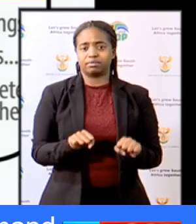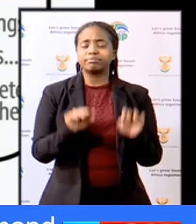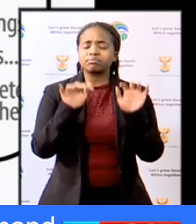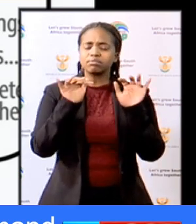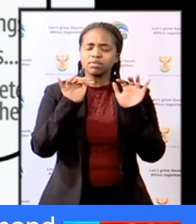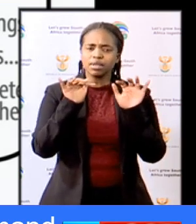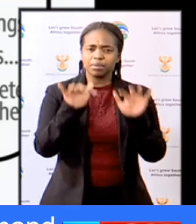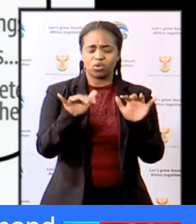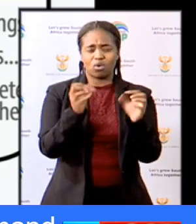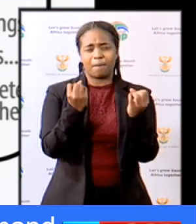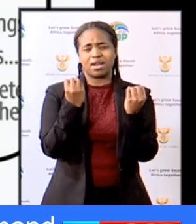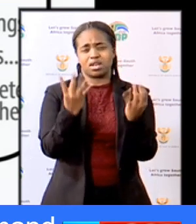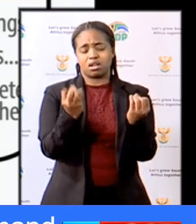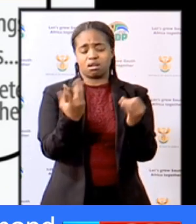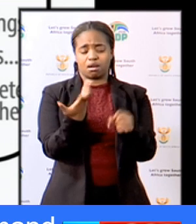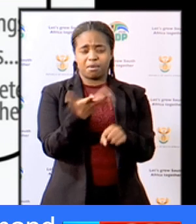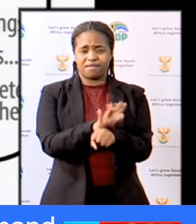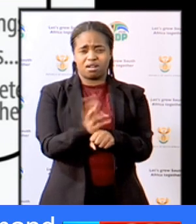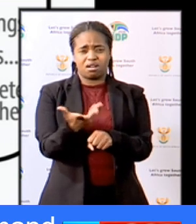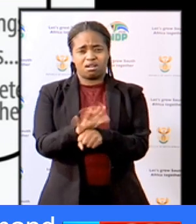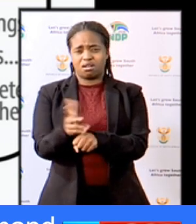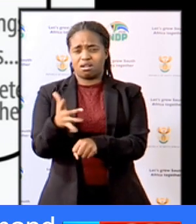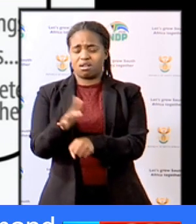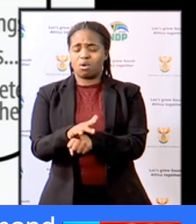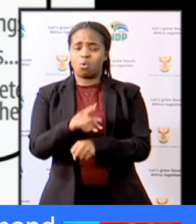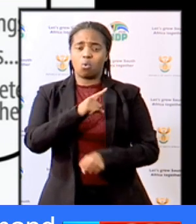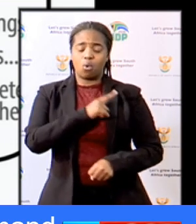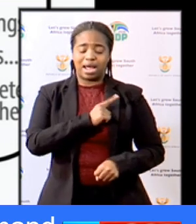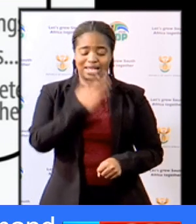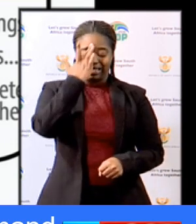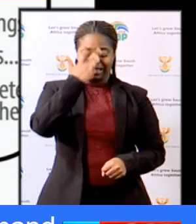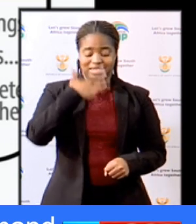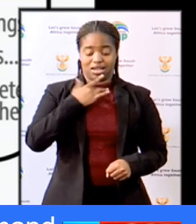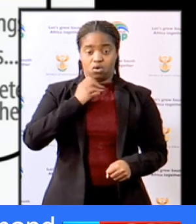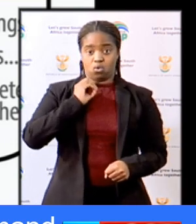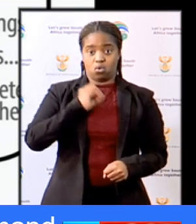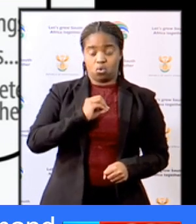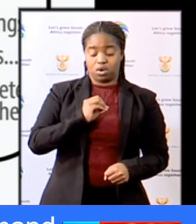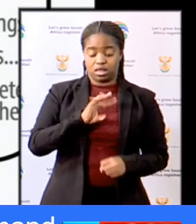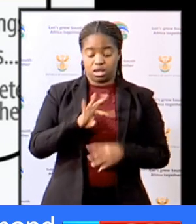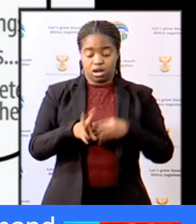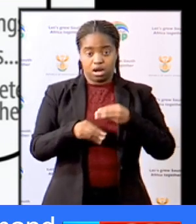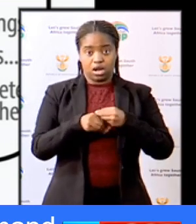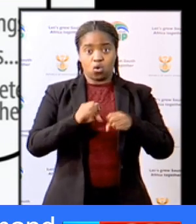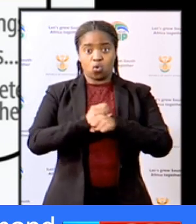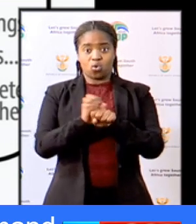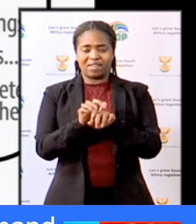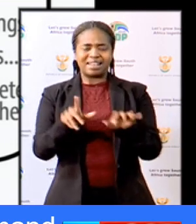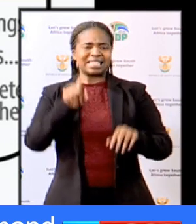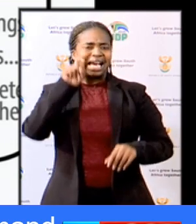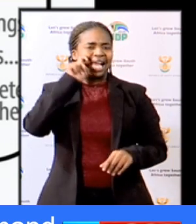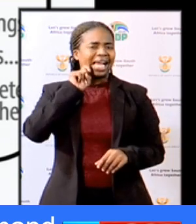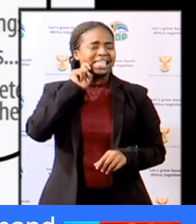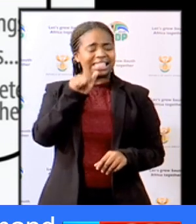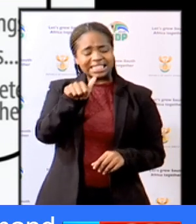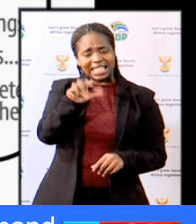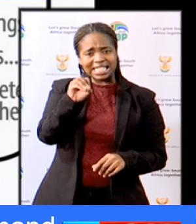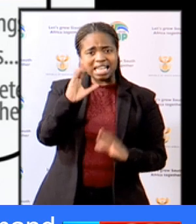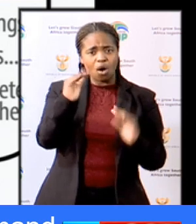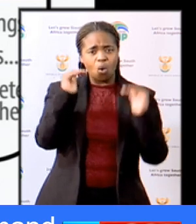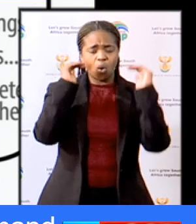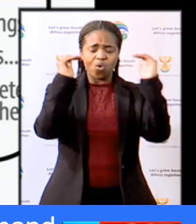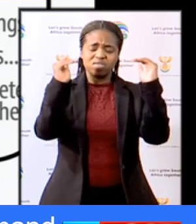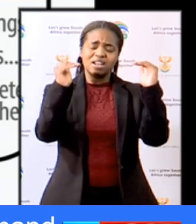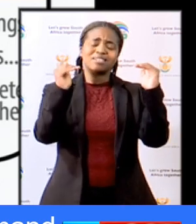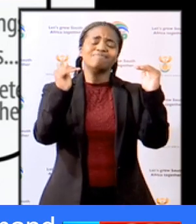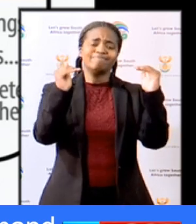abaningi abasishiyayo emhlabeni basuke bethole lesifo beneminyaka engaphezu